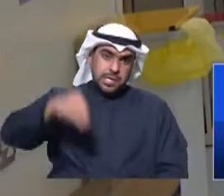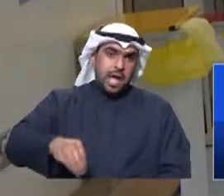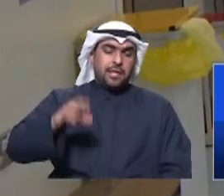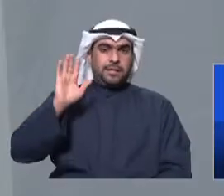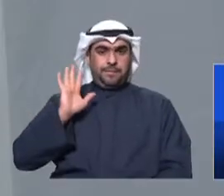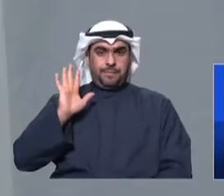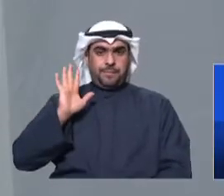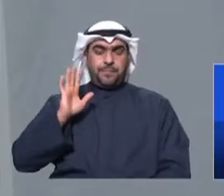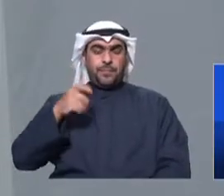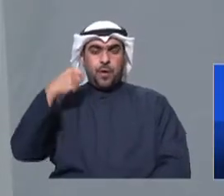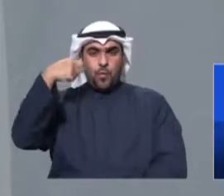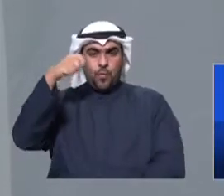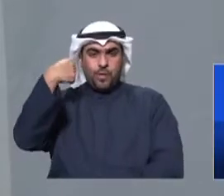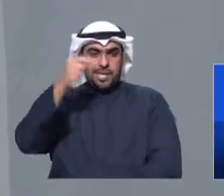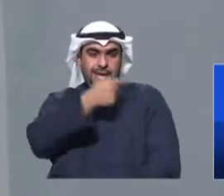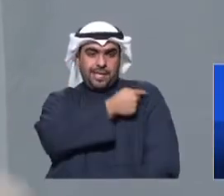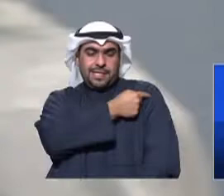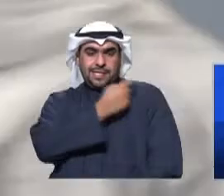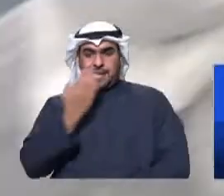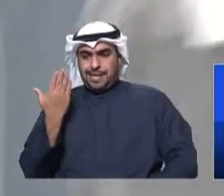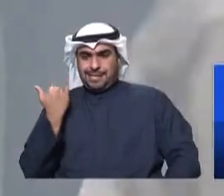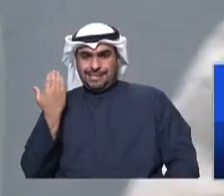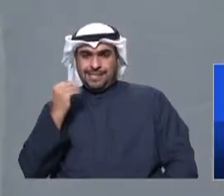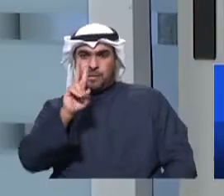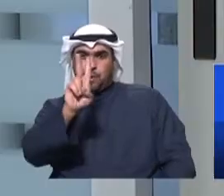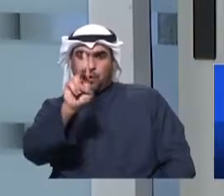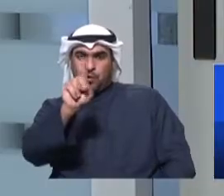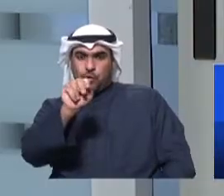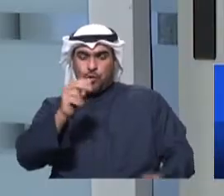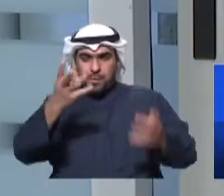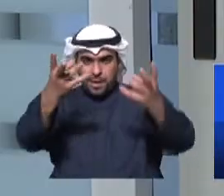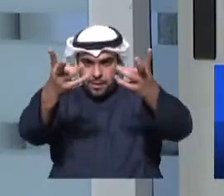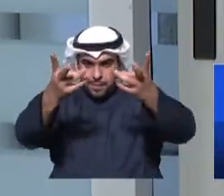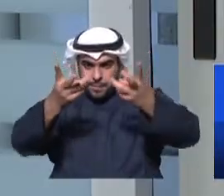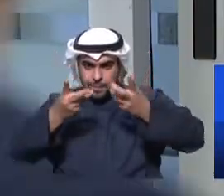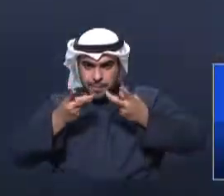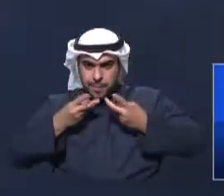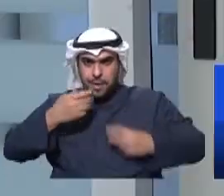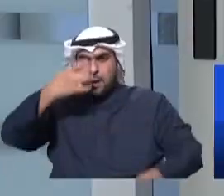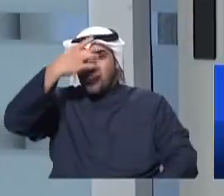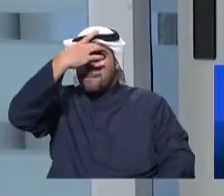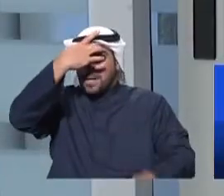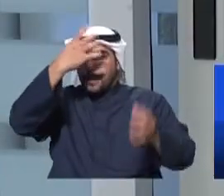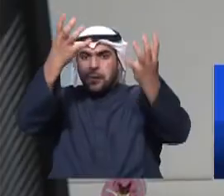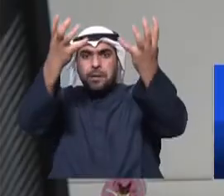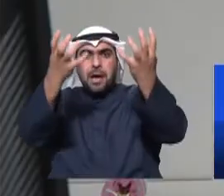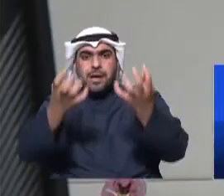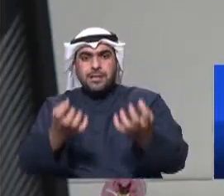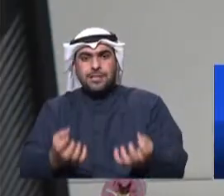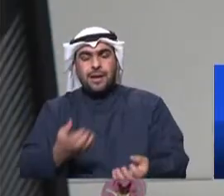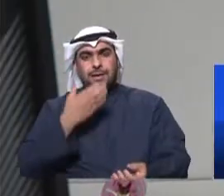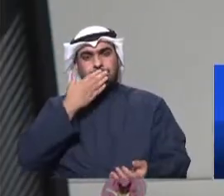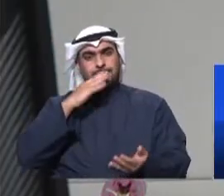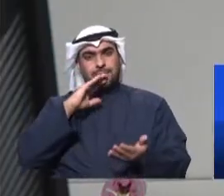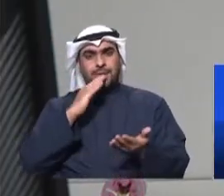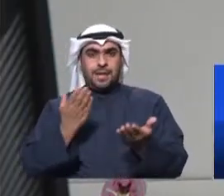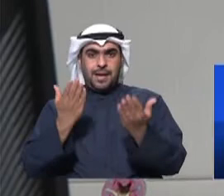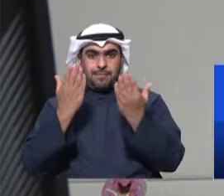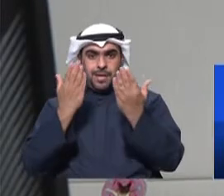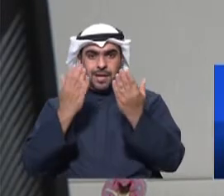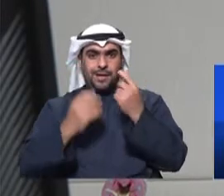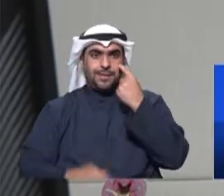الترصد الوبائي إلى انكسار حدة ذروة موجة أوميكرون. واضح أن احنا